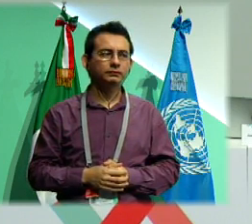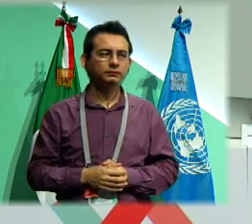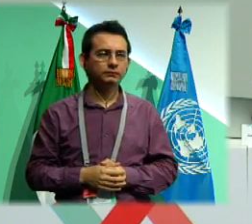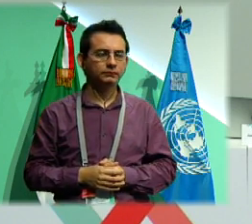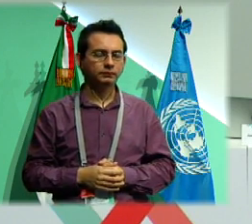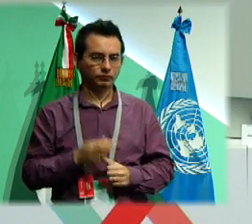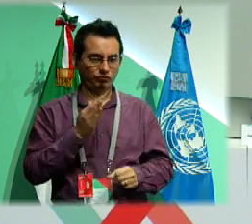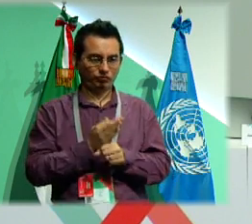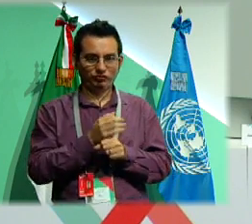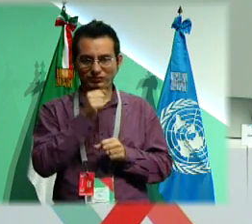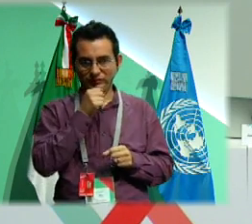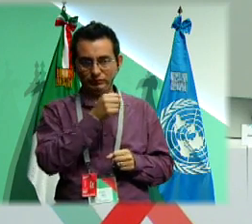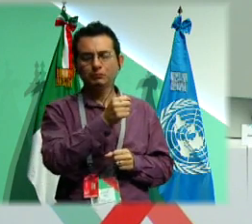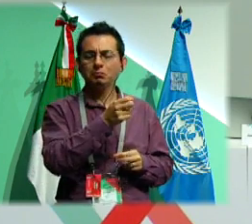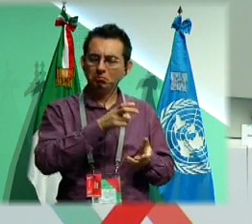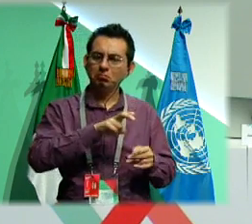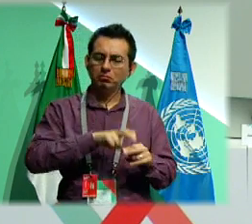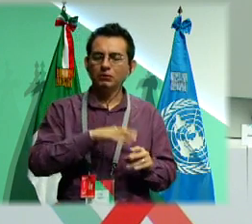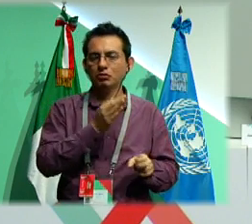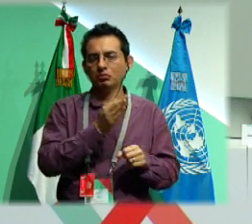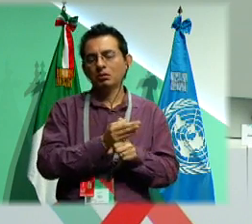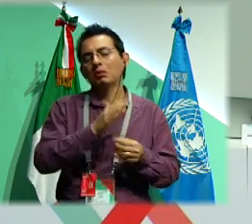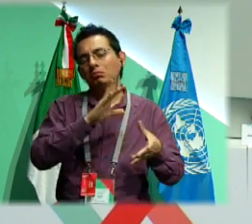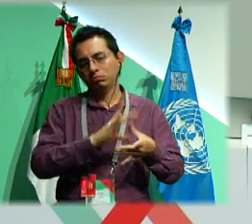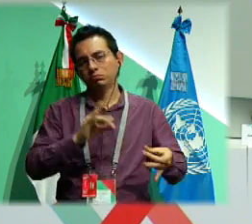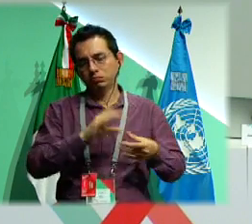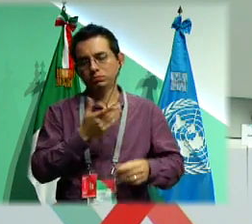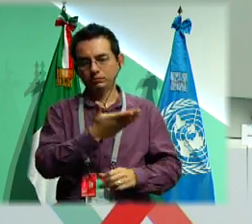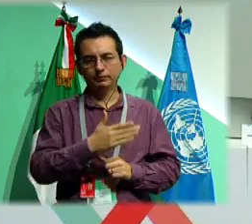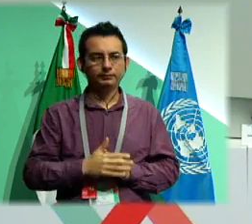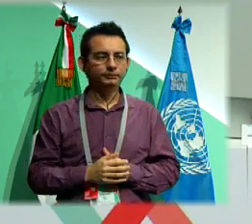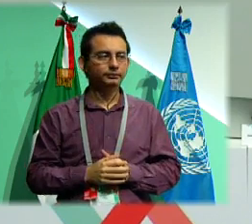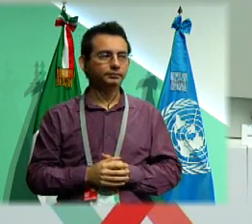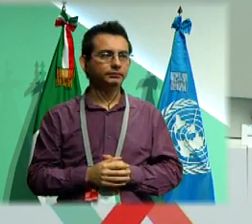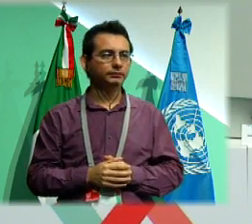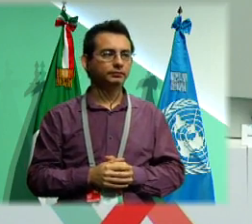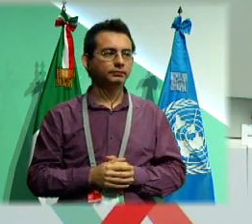Veuillez vous présenter et ensuite prendre la parole.